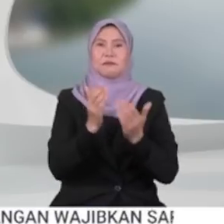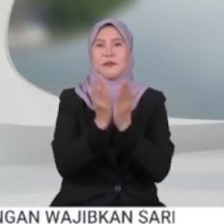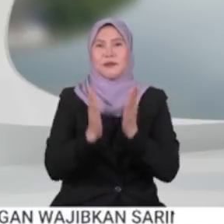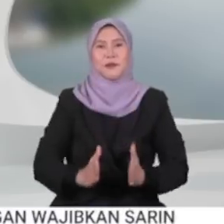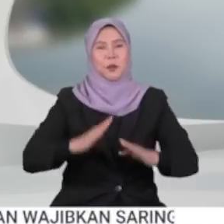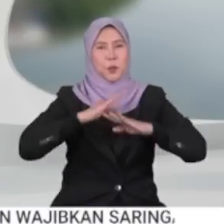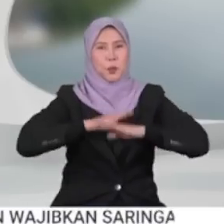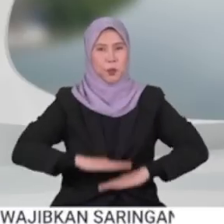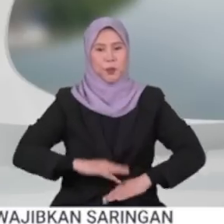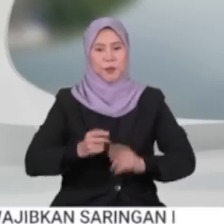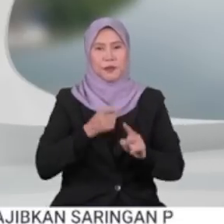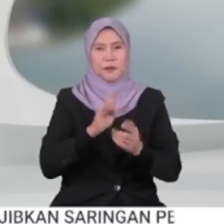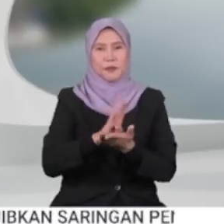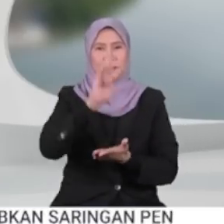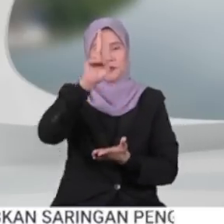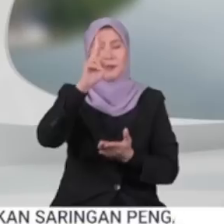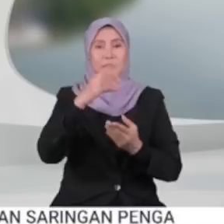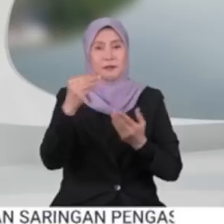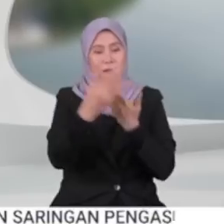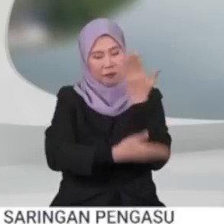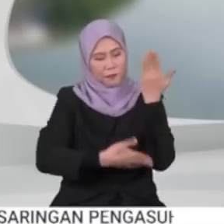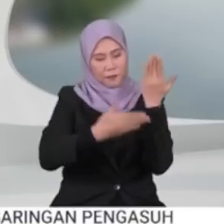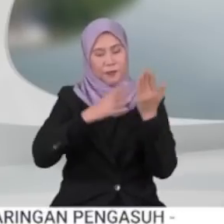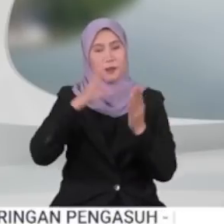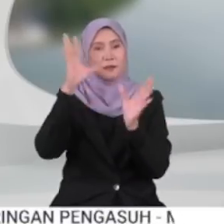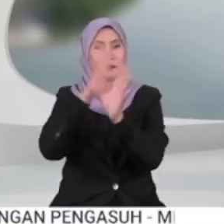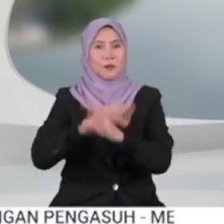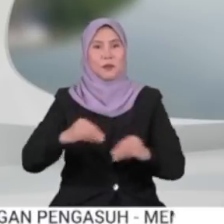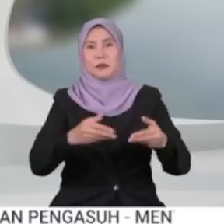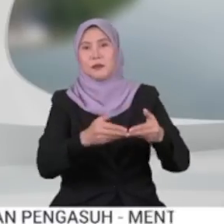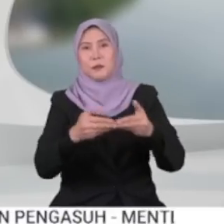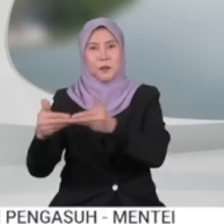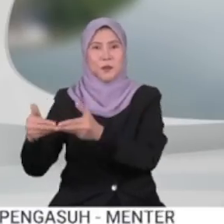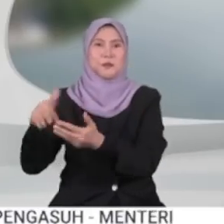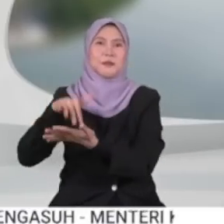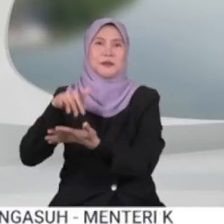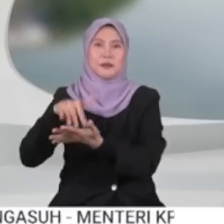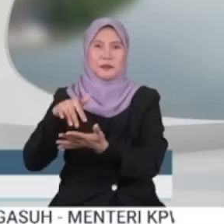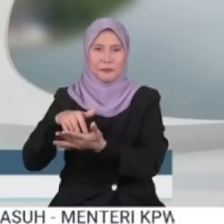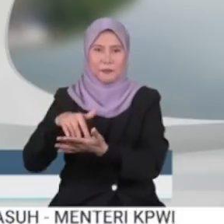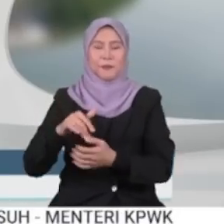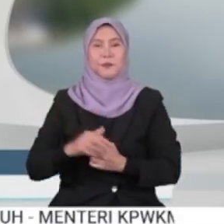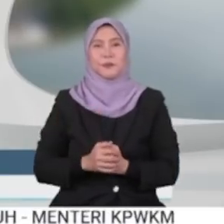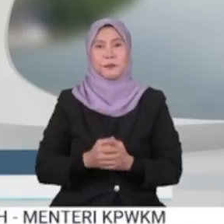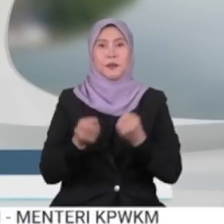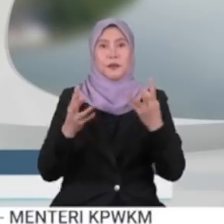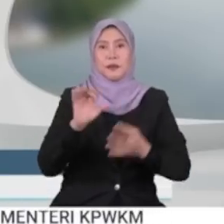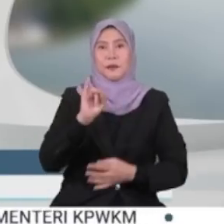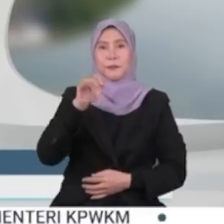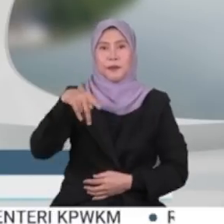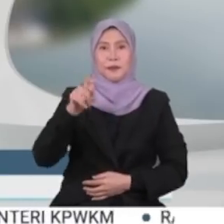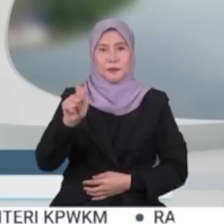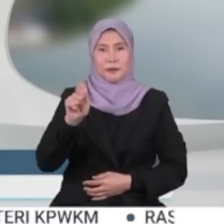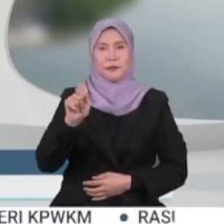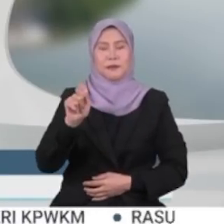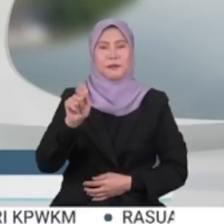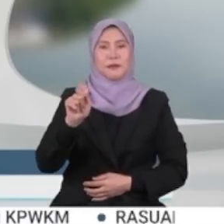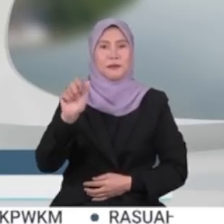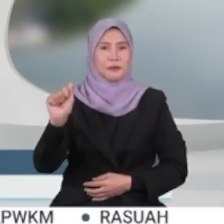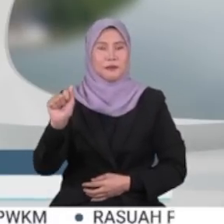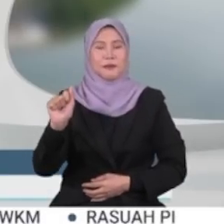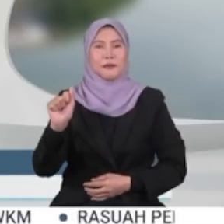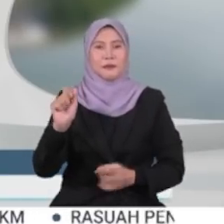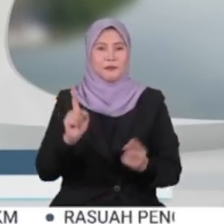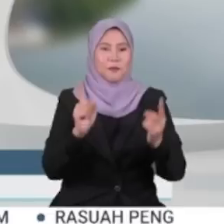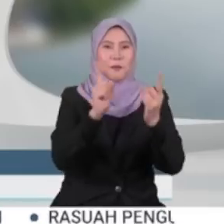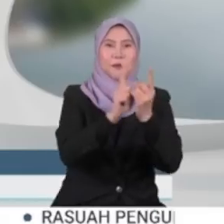pelajar IPT dari Semenanjung dan Sarawak yang melanjutkan pengajian di negeri ini. Beberapa pelajar IPT awam yang ditemui